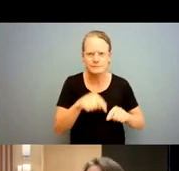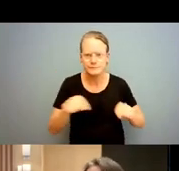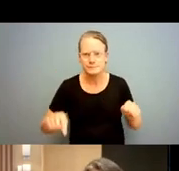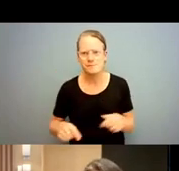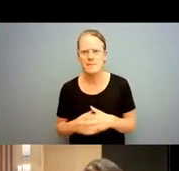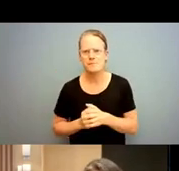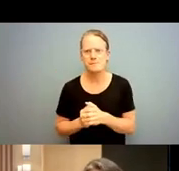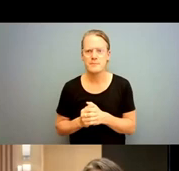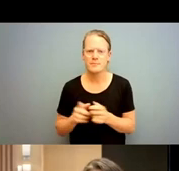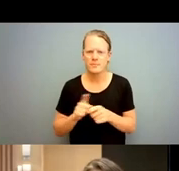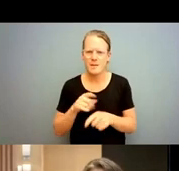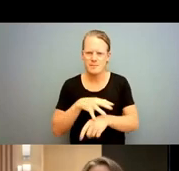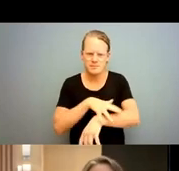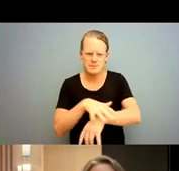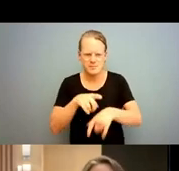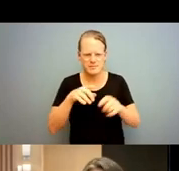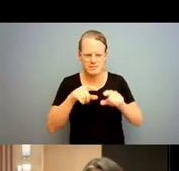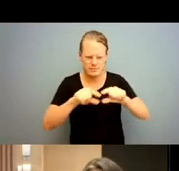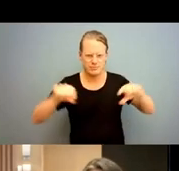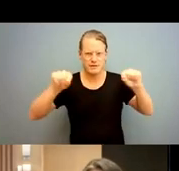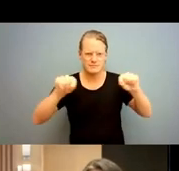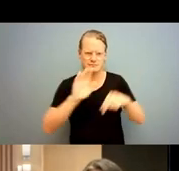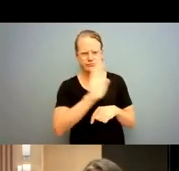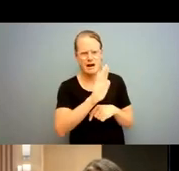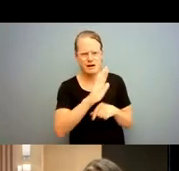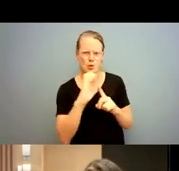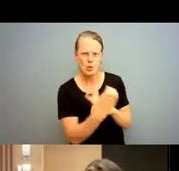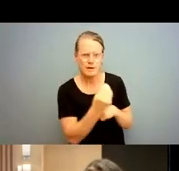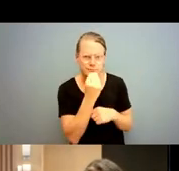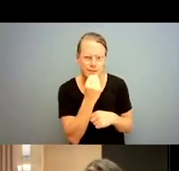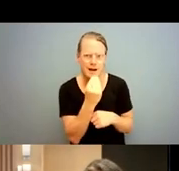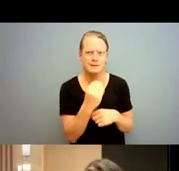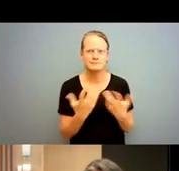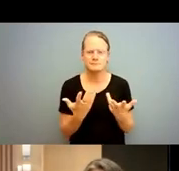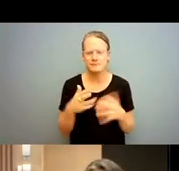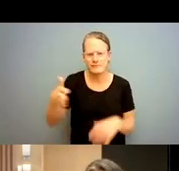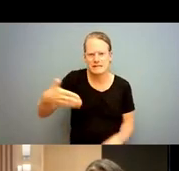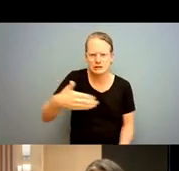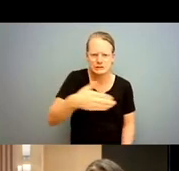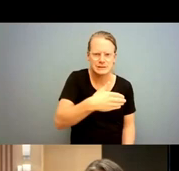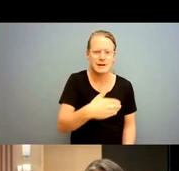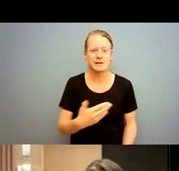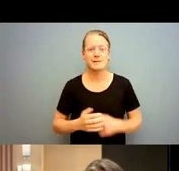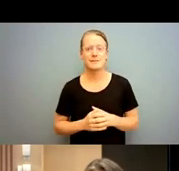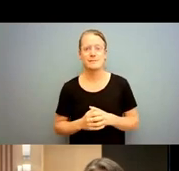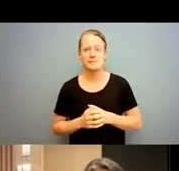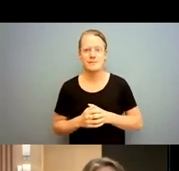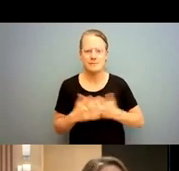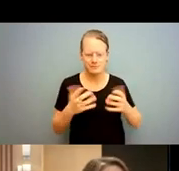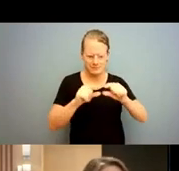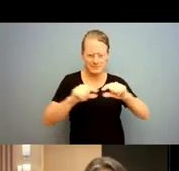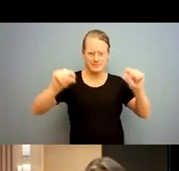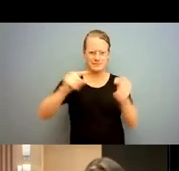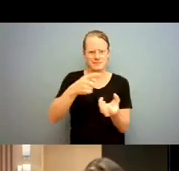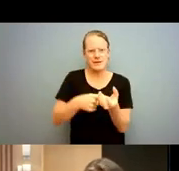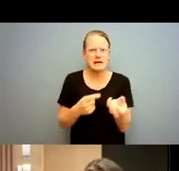Livtsi sooma mai päässä tuolastalla. Kultali lotti viitsärteämen, joa shavvamin,